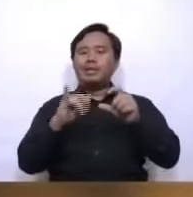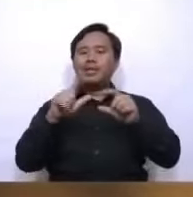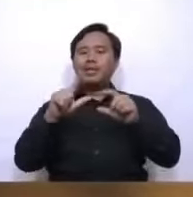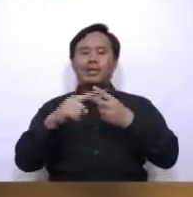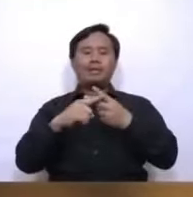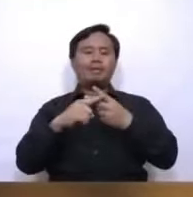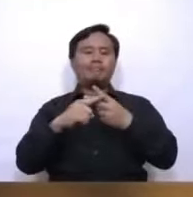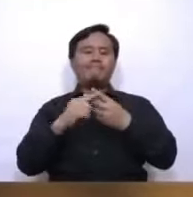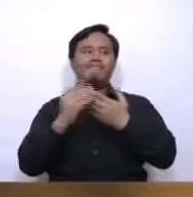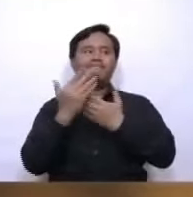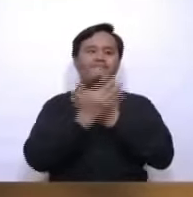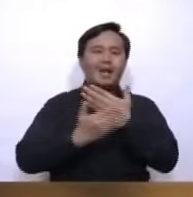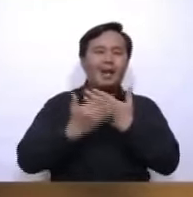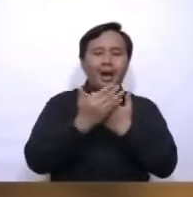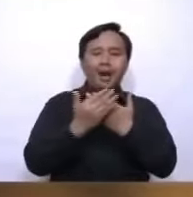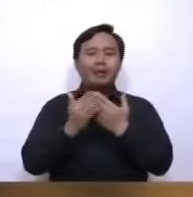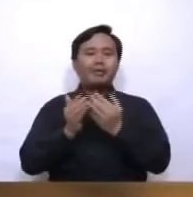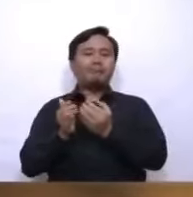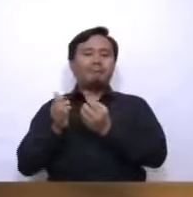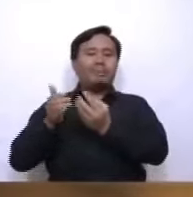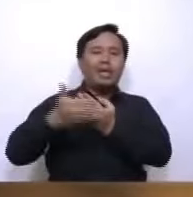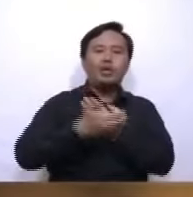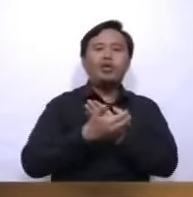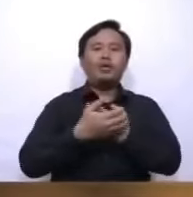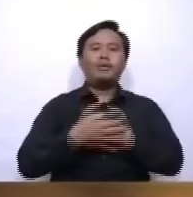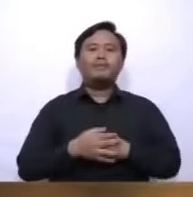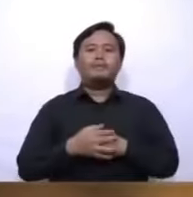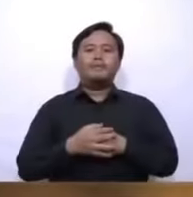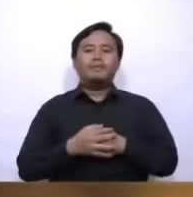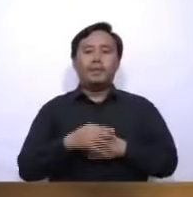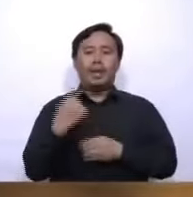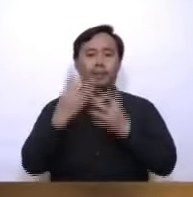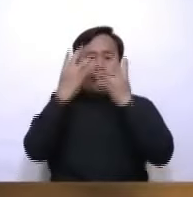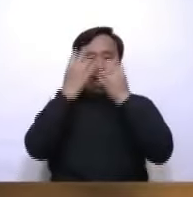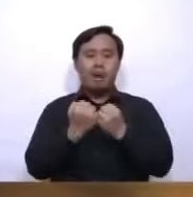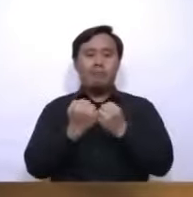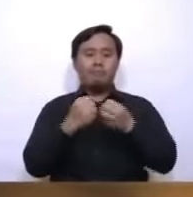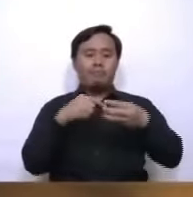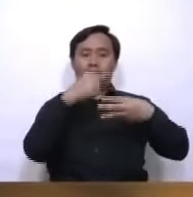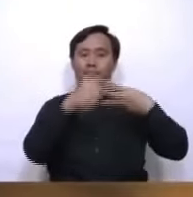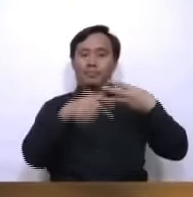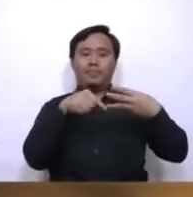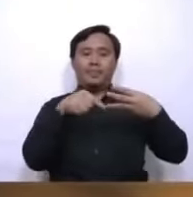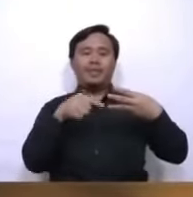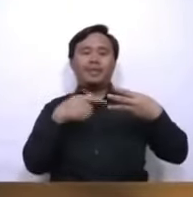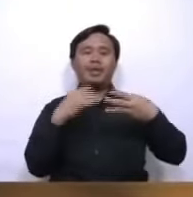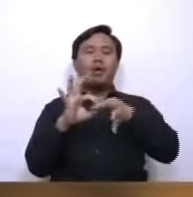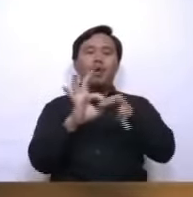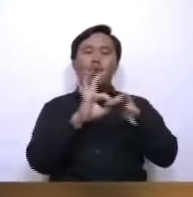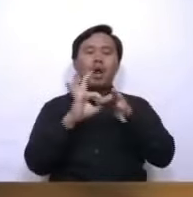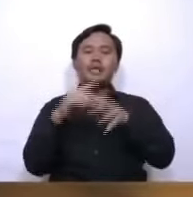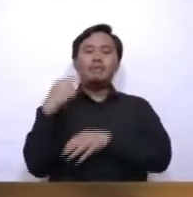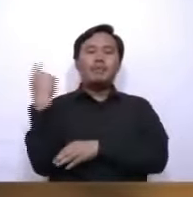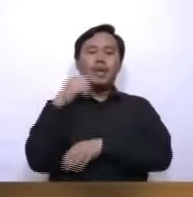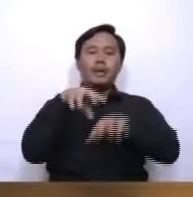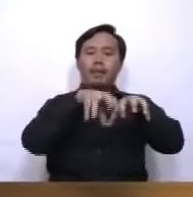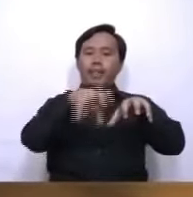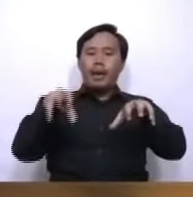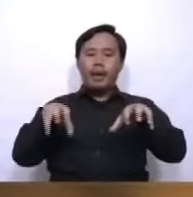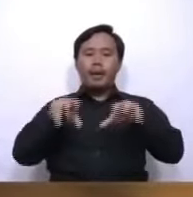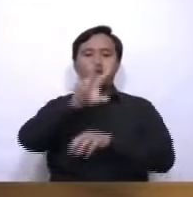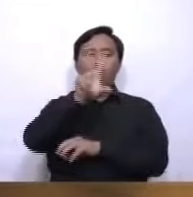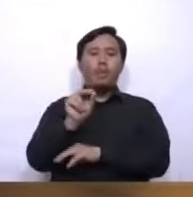silih asih, silih asuh. Kami berharap bahwa dengan prinsip ini maka akan ada kolaborasi di antara pemerintah daerah,